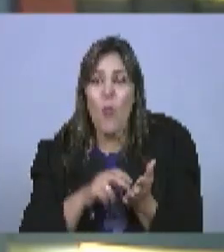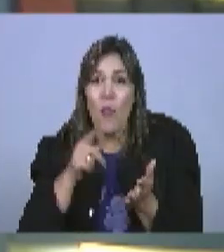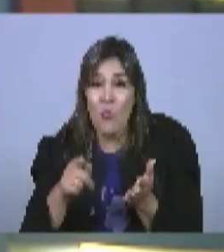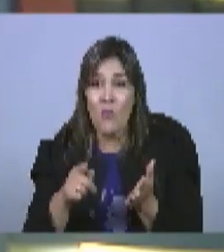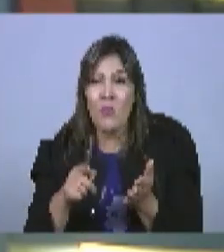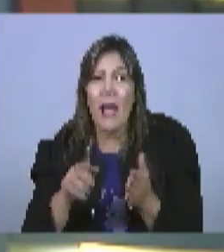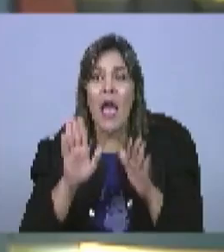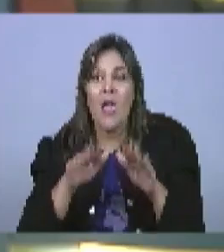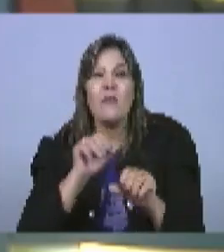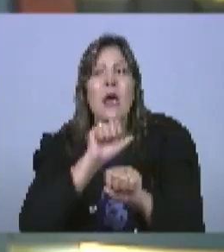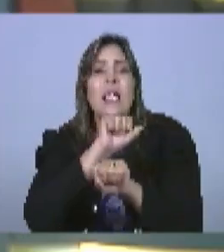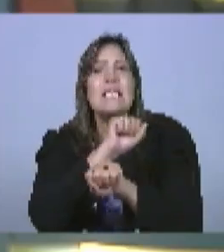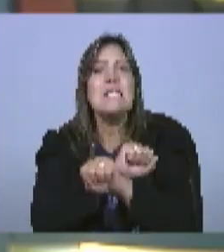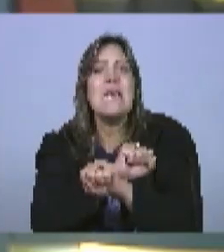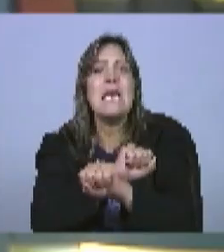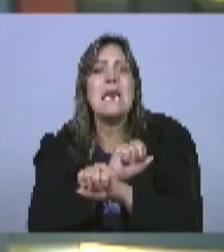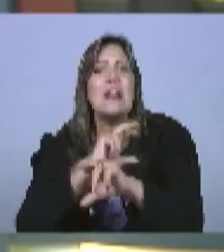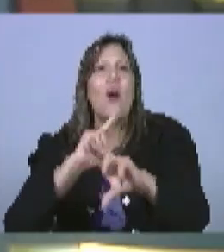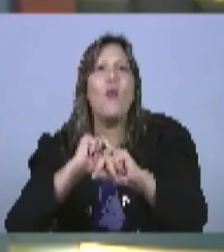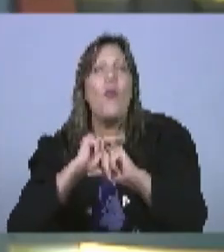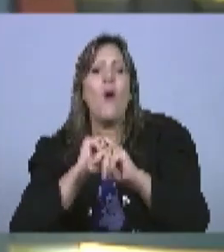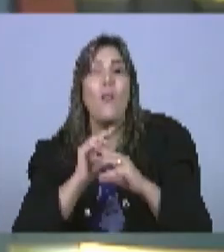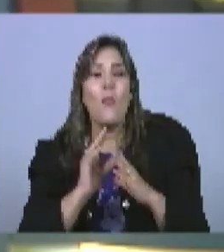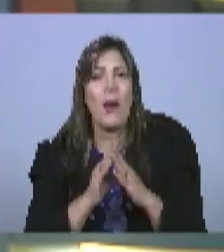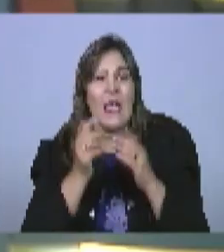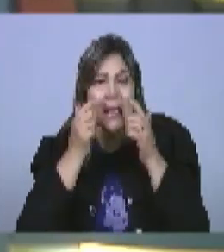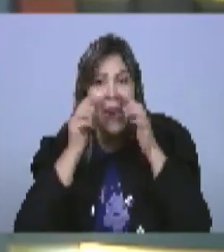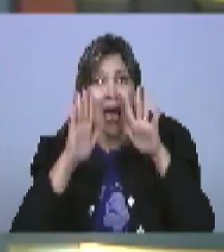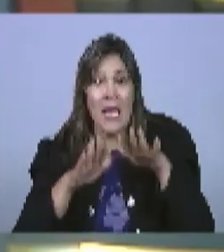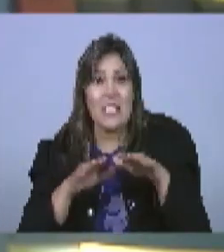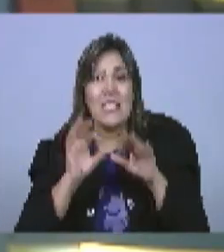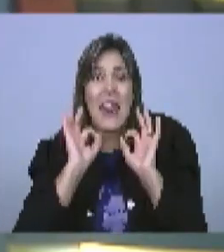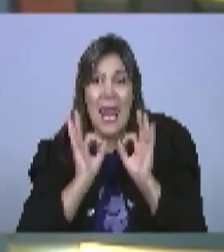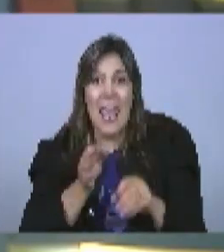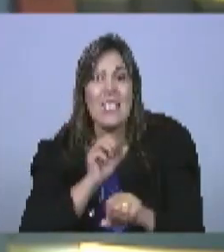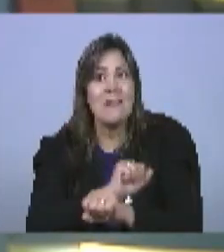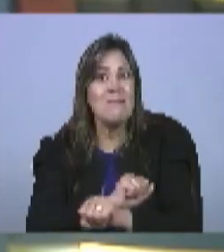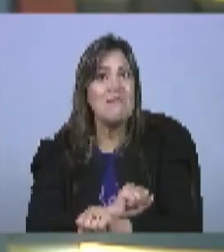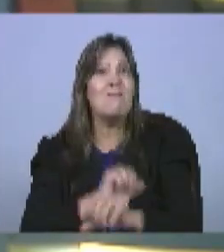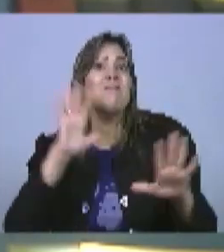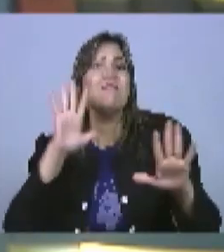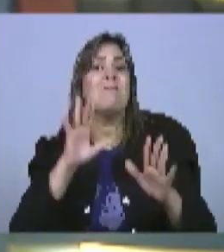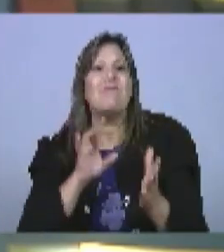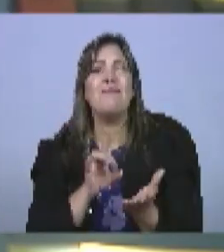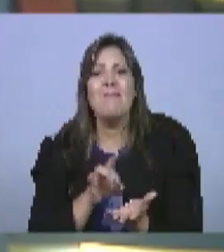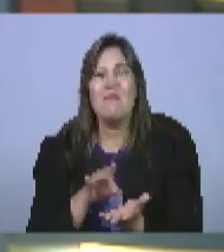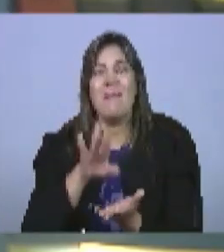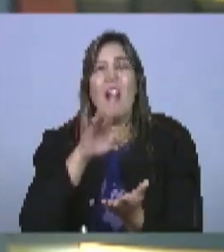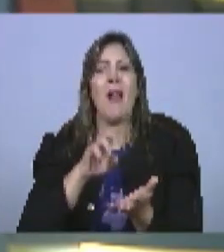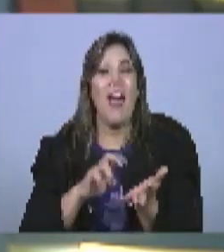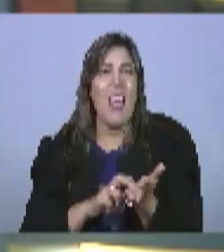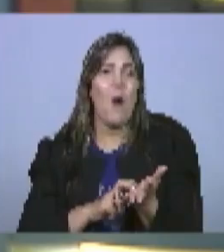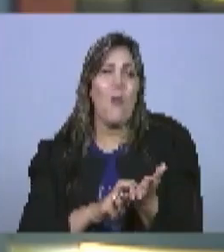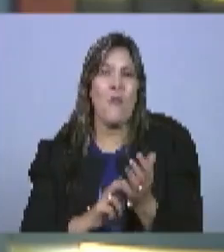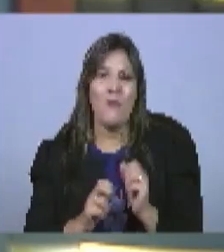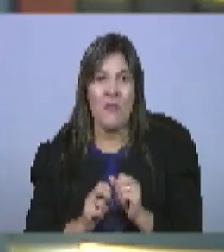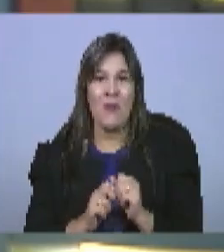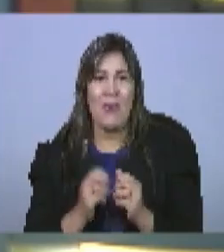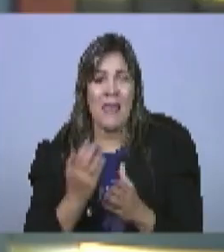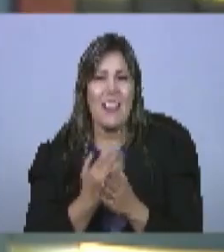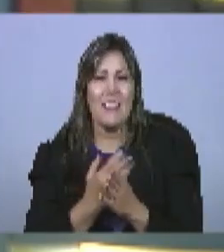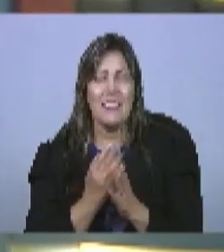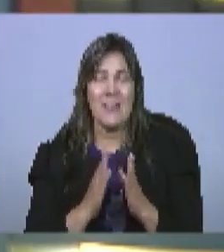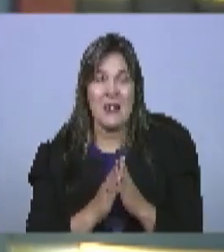سيظل سجن كبير احنا عايشين فيه ومحتاجين ان احنا نحطم القيود عشان نتحرر من